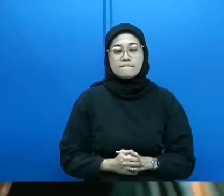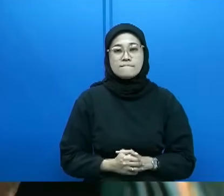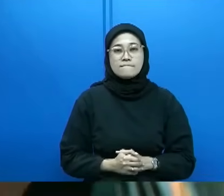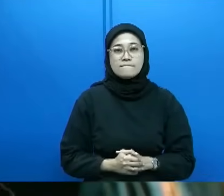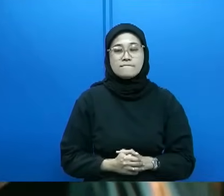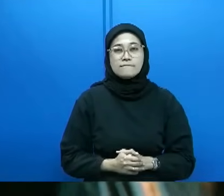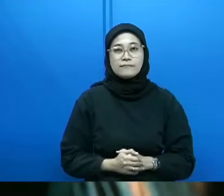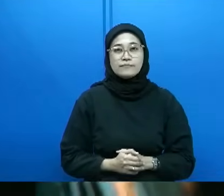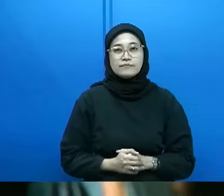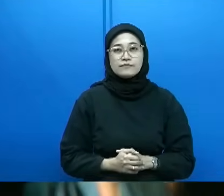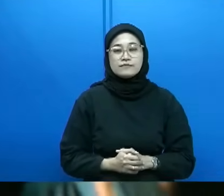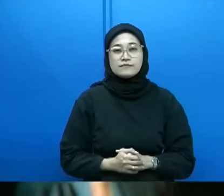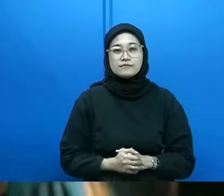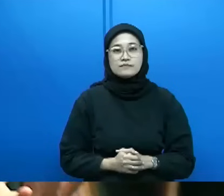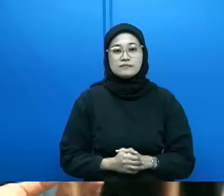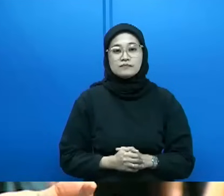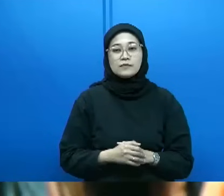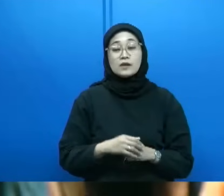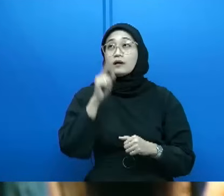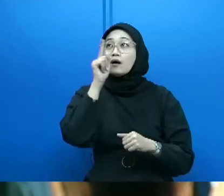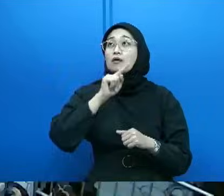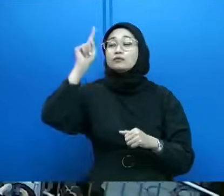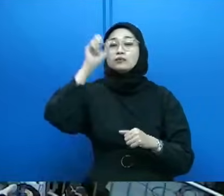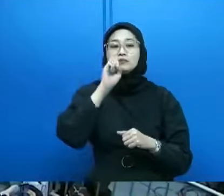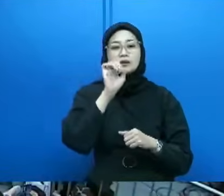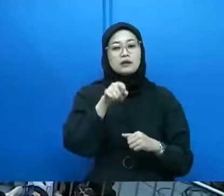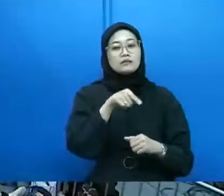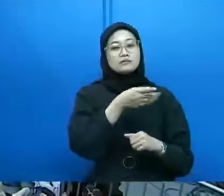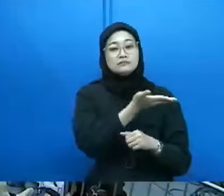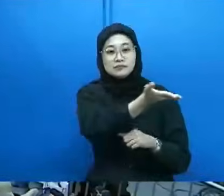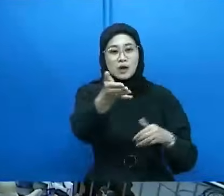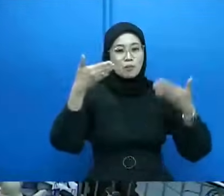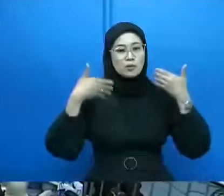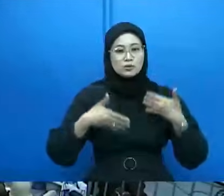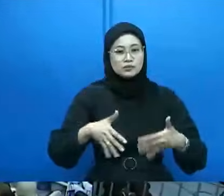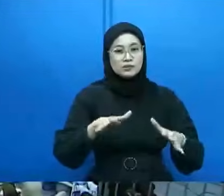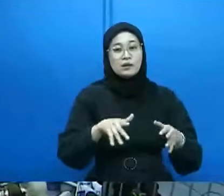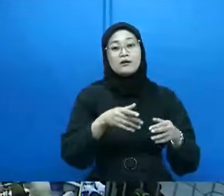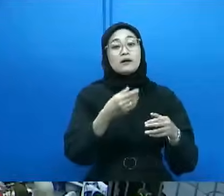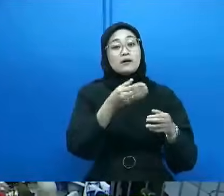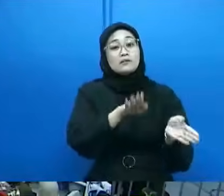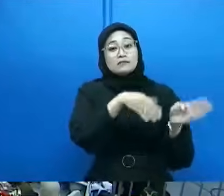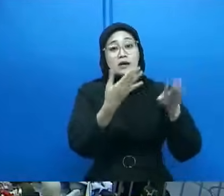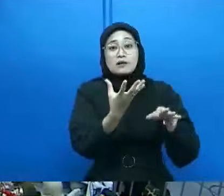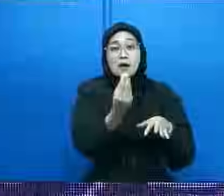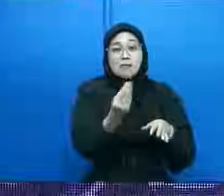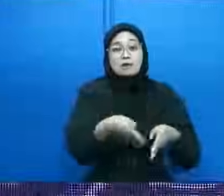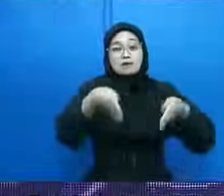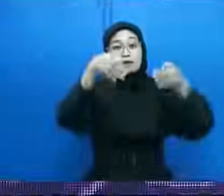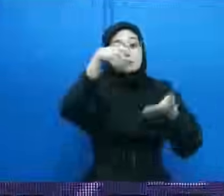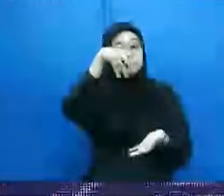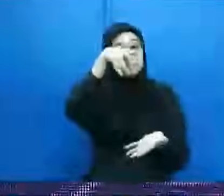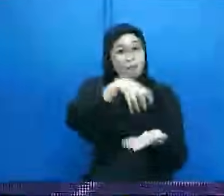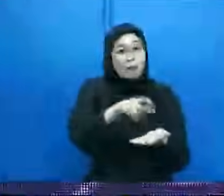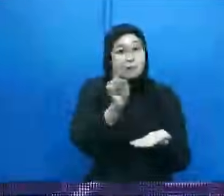tamut. Kata Allah, kamu enggak tahu kapan dan di mana kamu akan wafat. Harap-harap wafat di Jakarta, tiba-tiba kemudian bisa